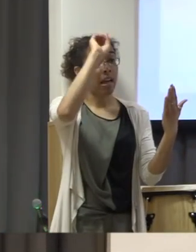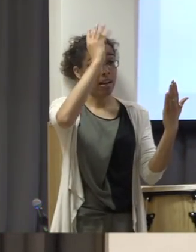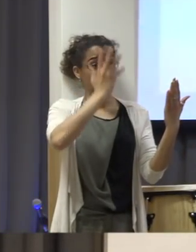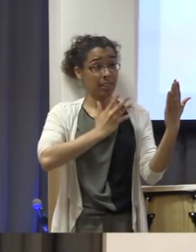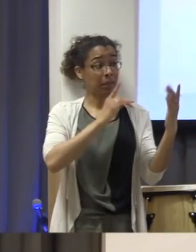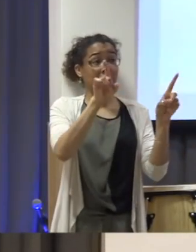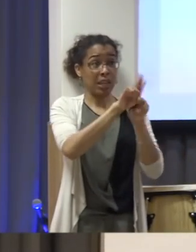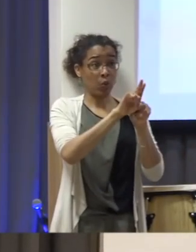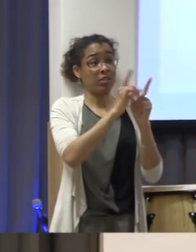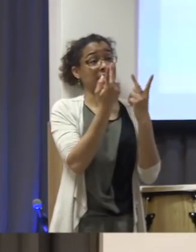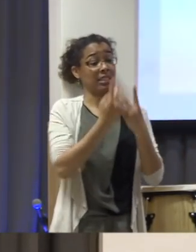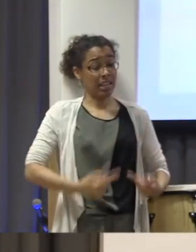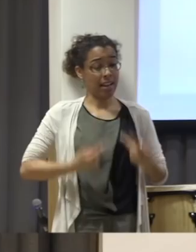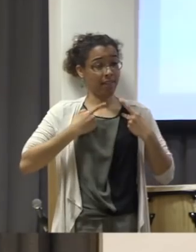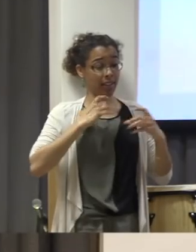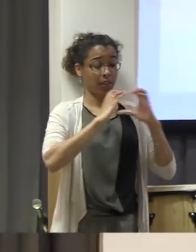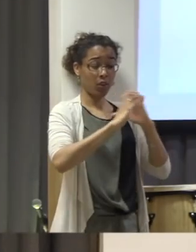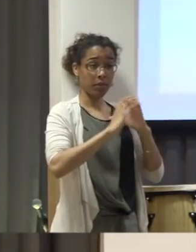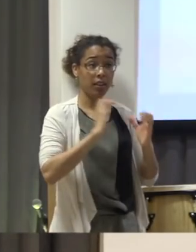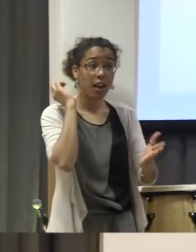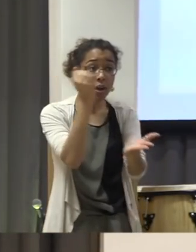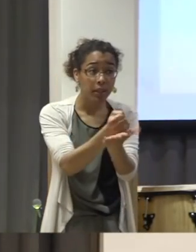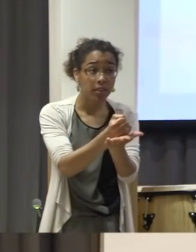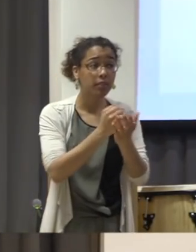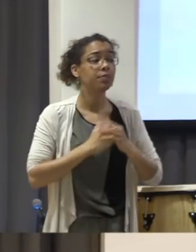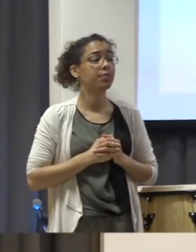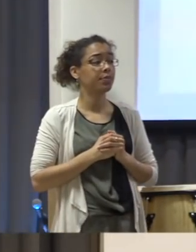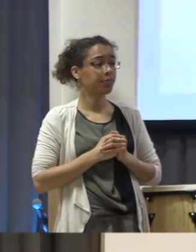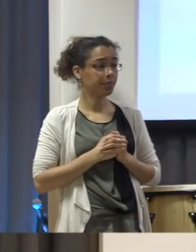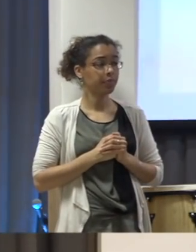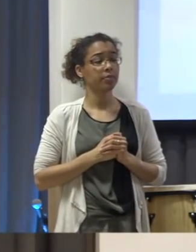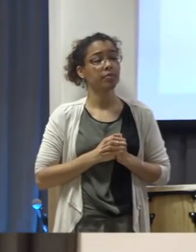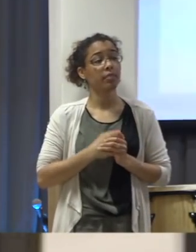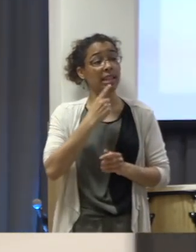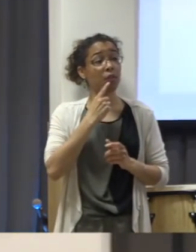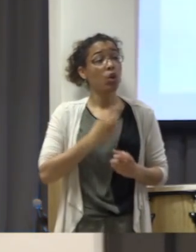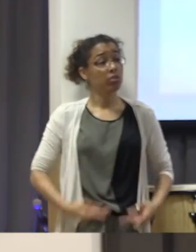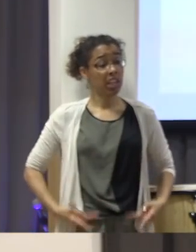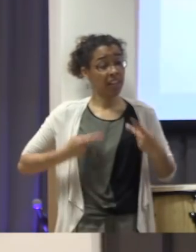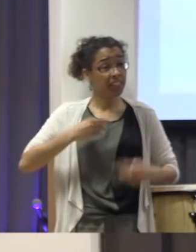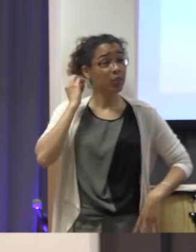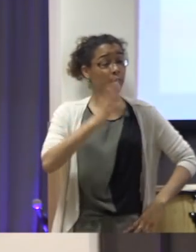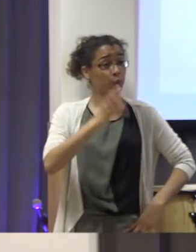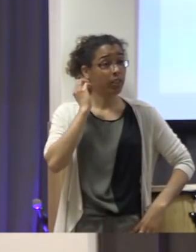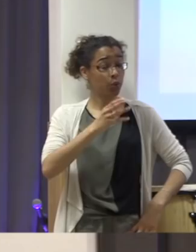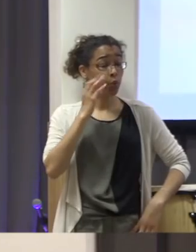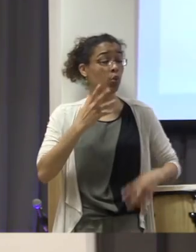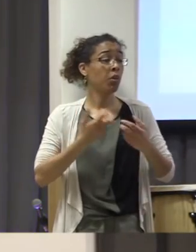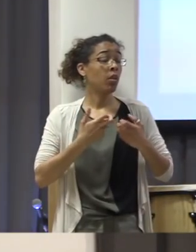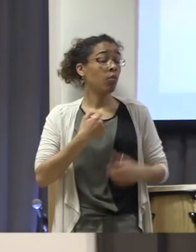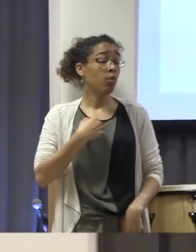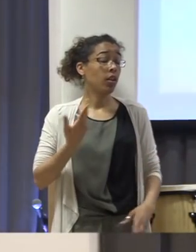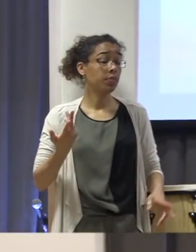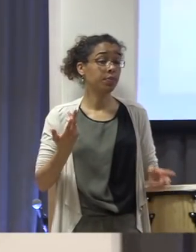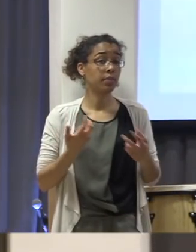et la vie qui communiquent. Amen. C'est-à-dire que chaque jour de ta vie, moi,